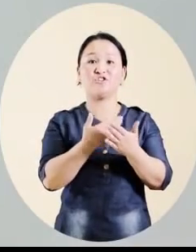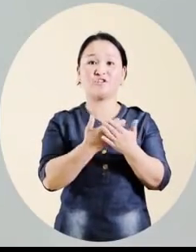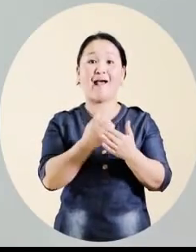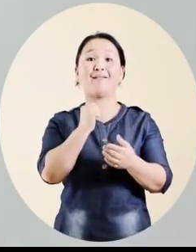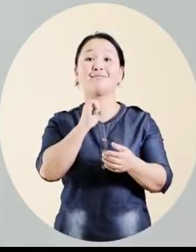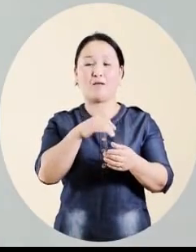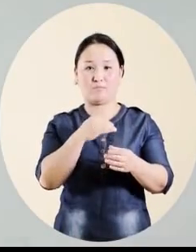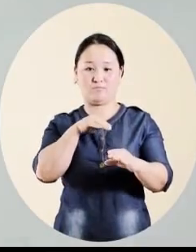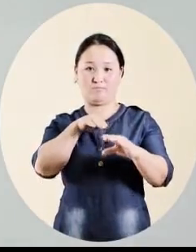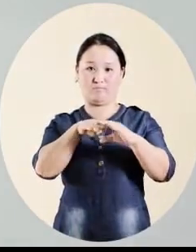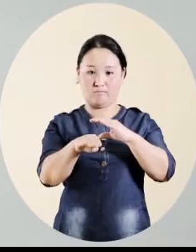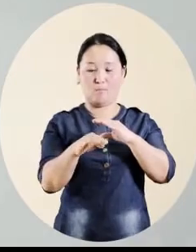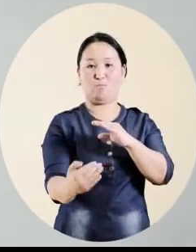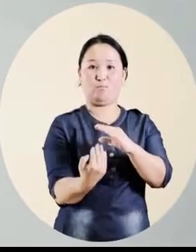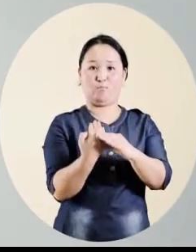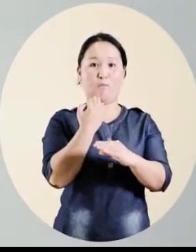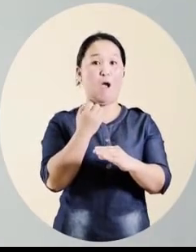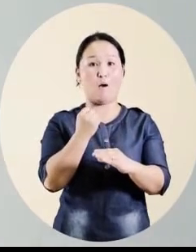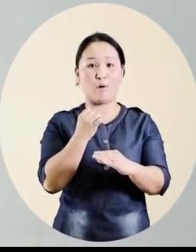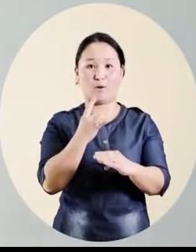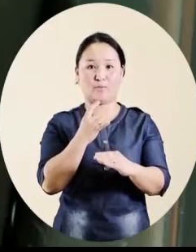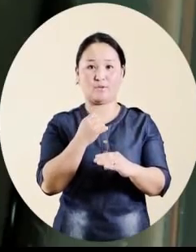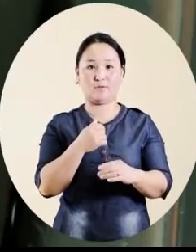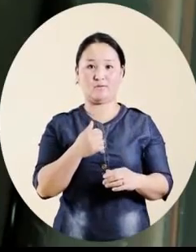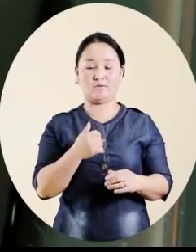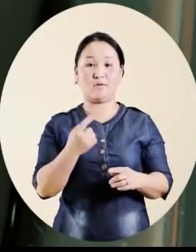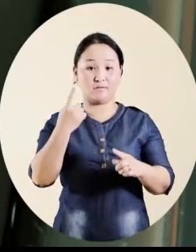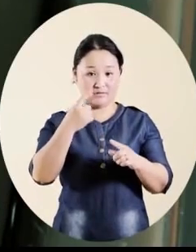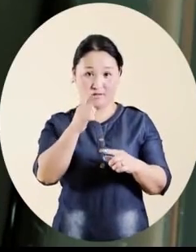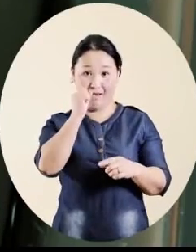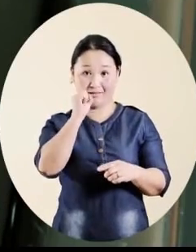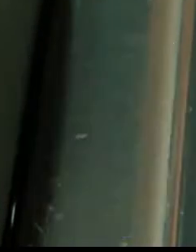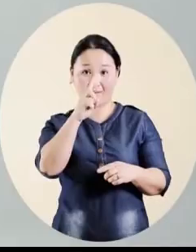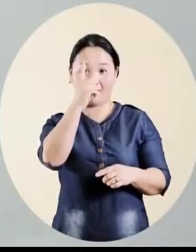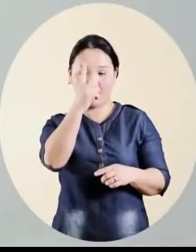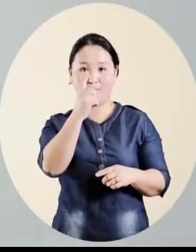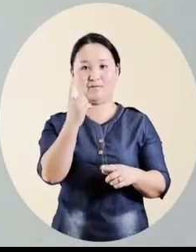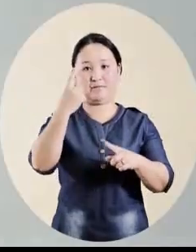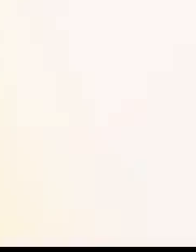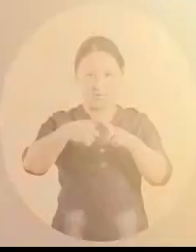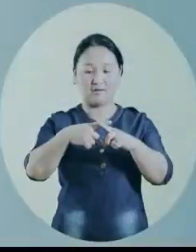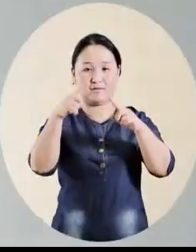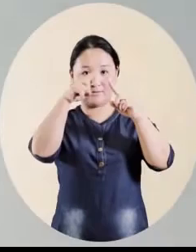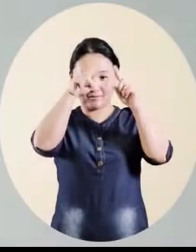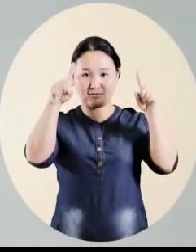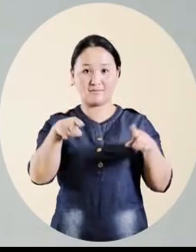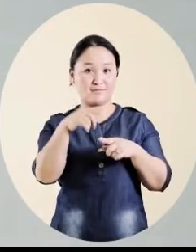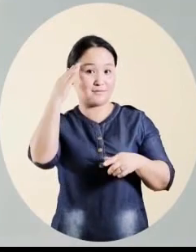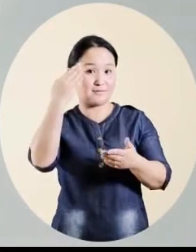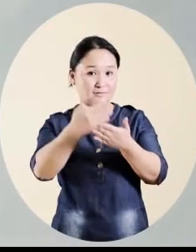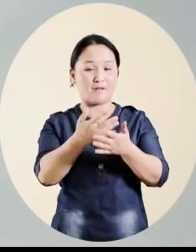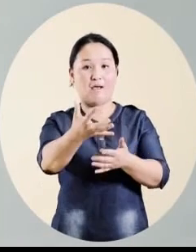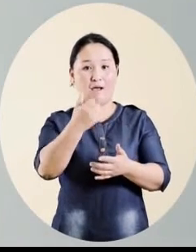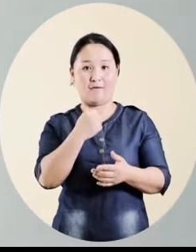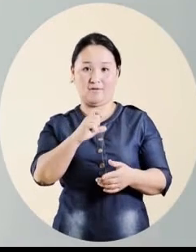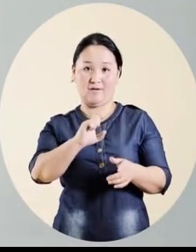байгаа тоног илүү тэмдэглэгээ хийсэн тохиолдолд санал авах төгөөрөмж маань таны саналийг автоматар буцаах болно. Энэ тохиолдолд та дахин